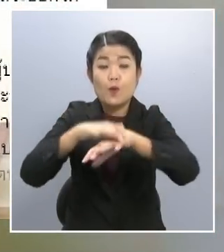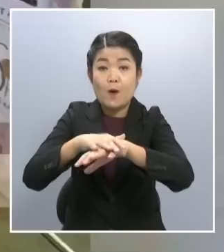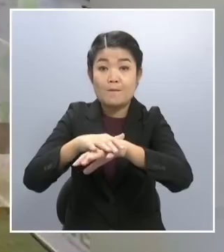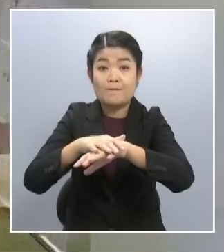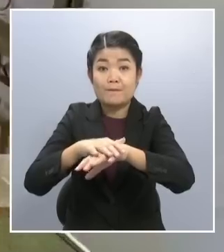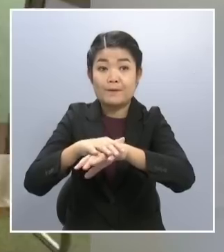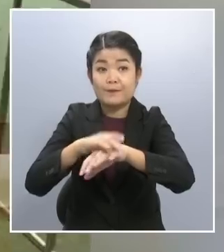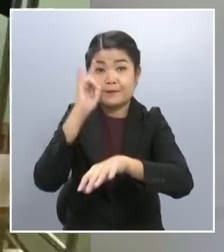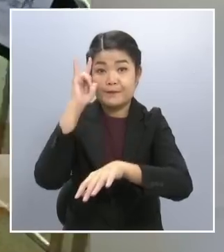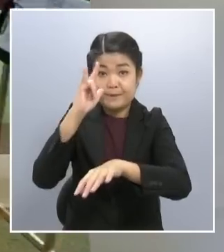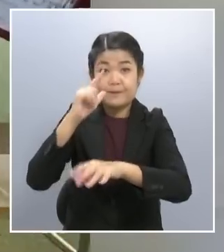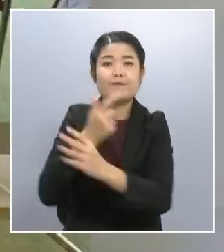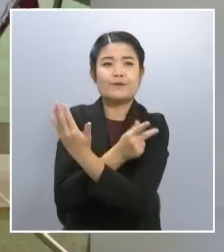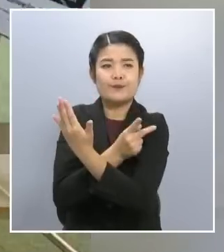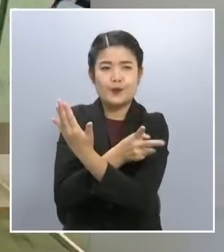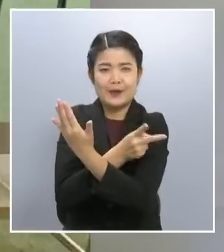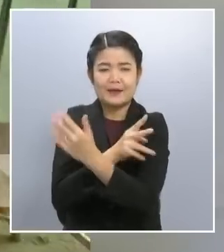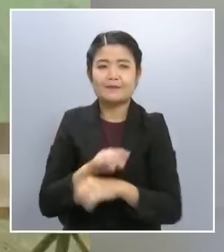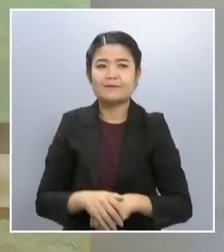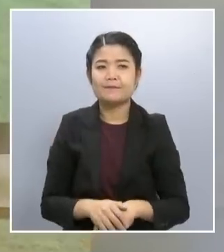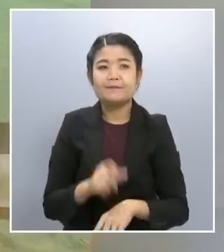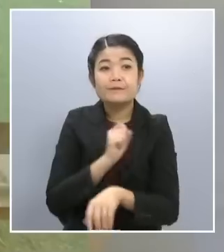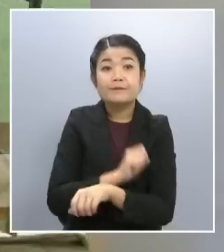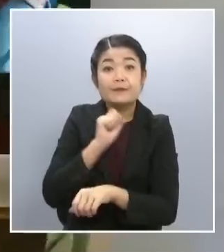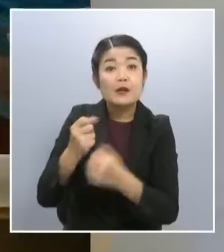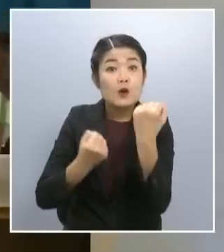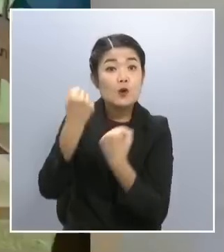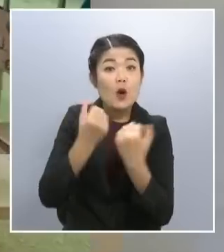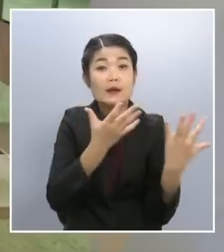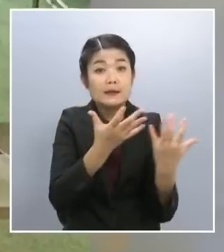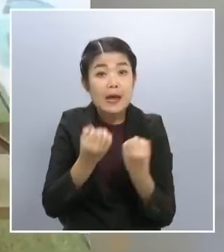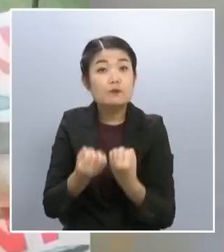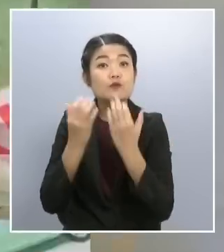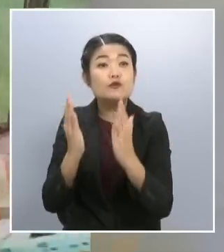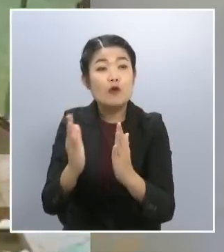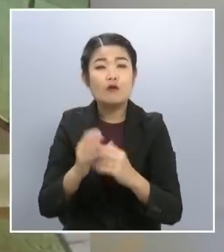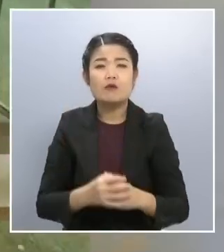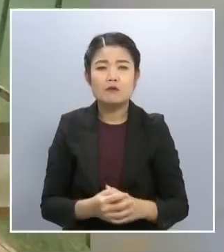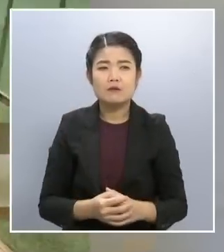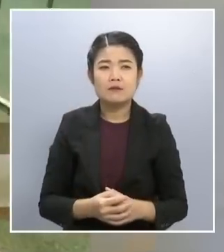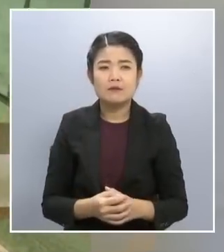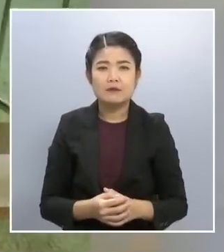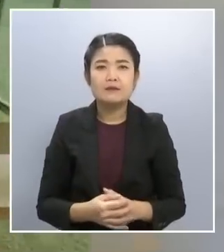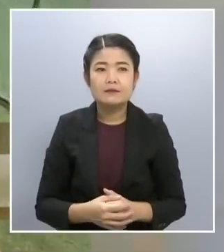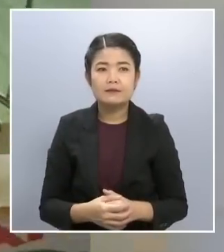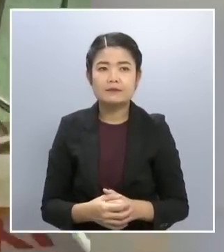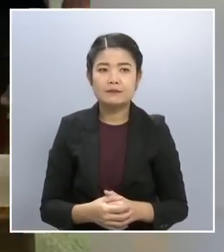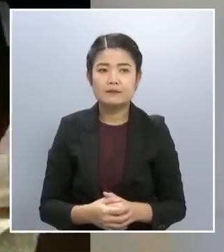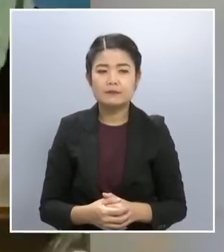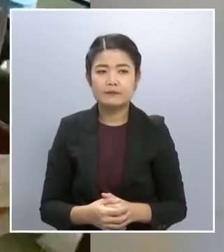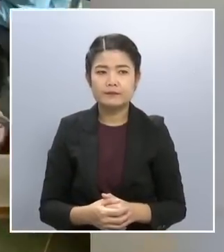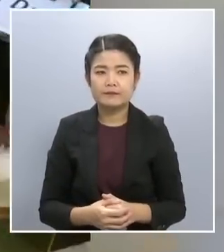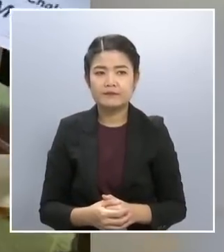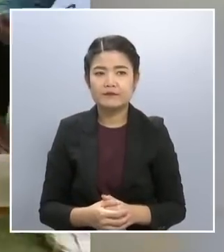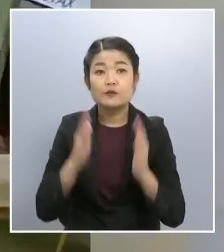ภูเก็ตรับสัมปทานให้บริการรถยนต์รับส่งผู้โดยสารแต่ปรากฏว่าเอา